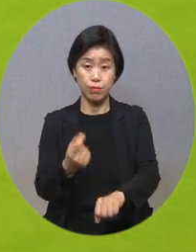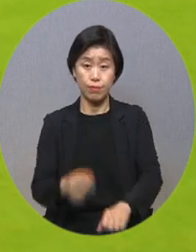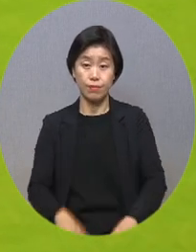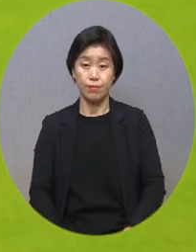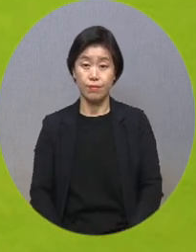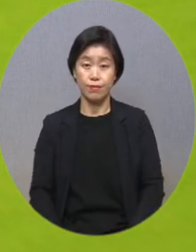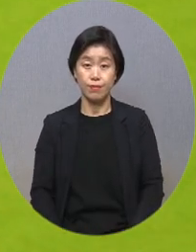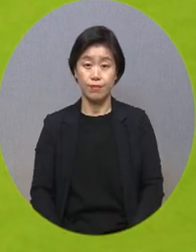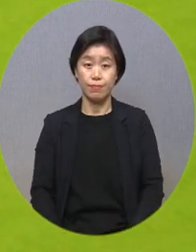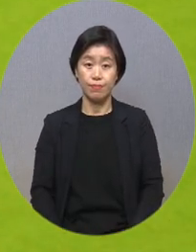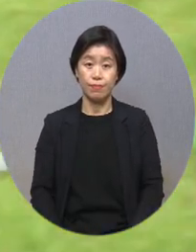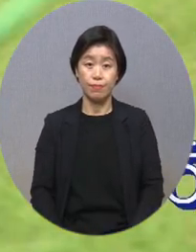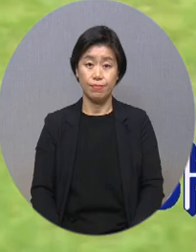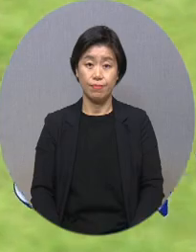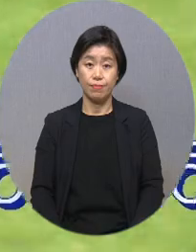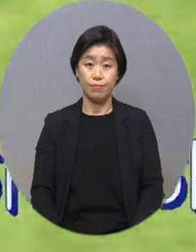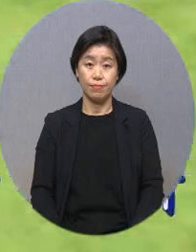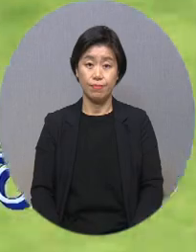와!